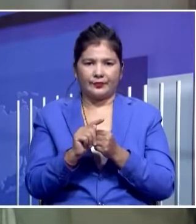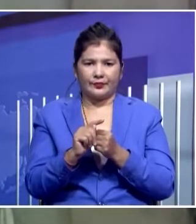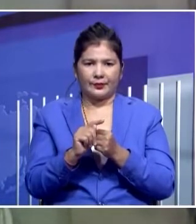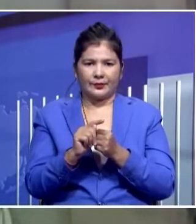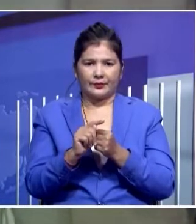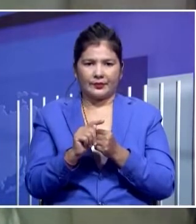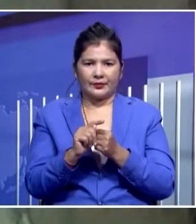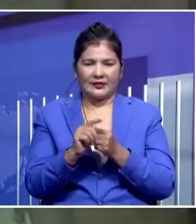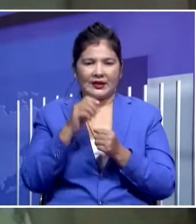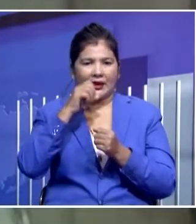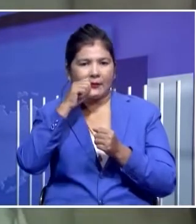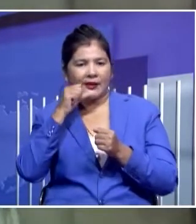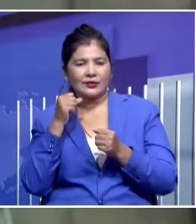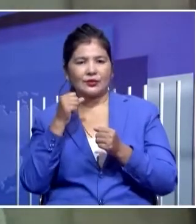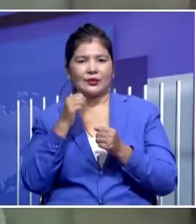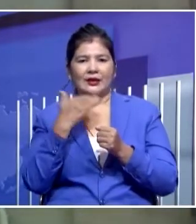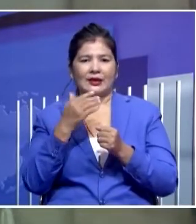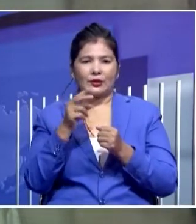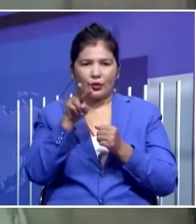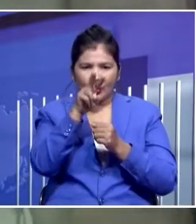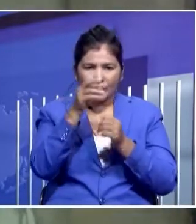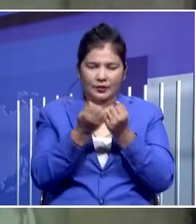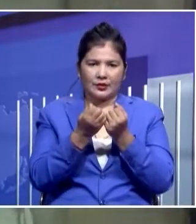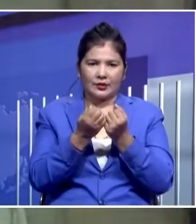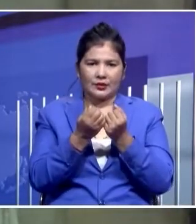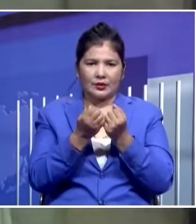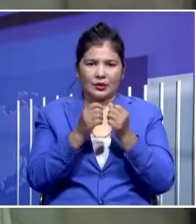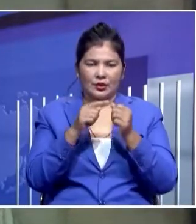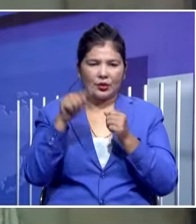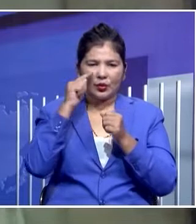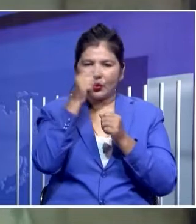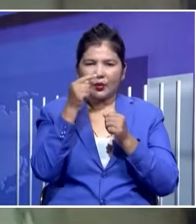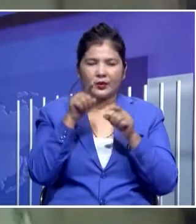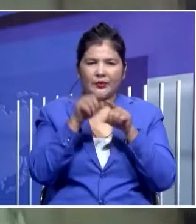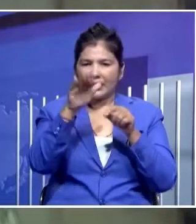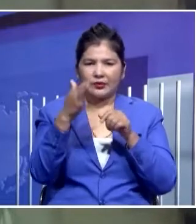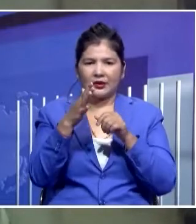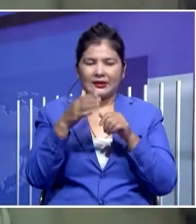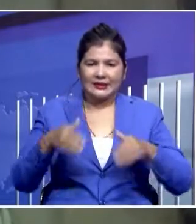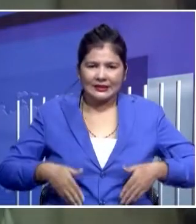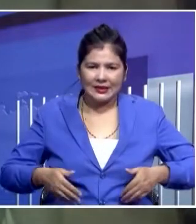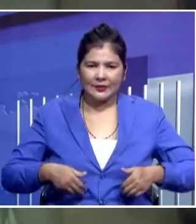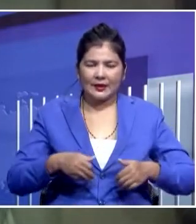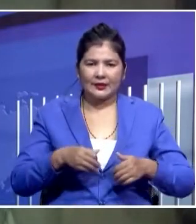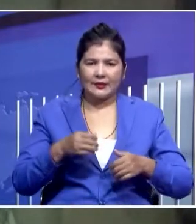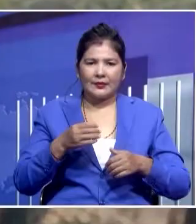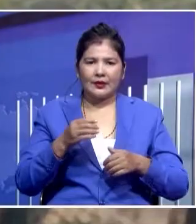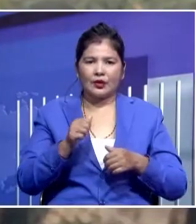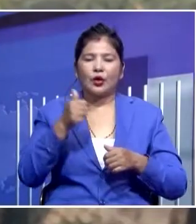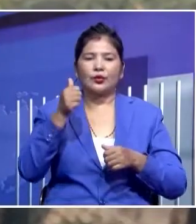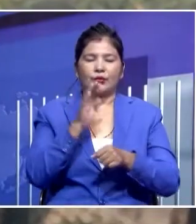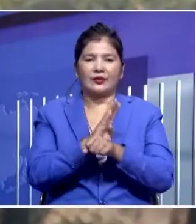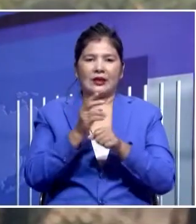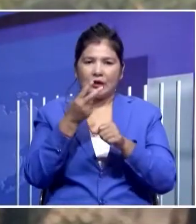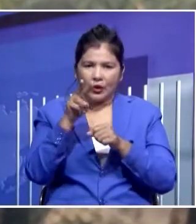काटेको मासु यिनीहरूले बेचिरहेको छन्। अनुगमन गर्नेवाला यहाँ कोही आउँदैनन्। विशेष चाडबाड बाहेक अरू बेला यहाँ अनुगमन हुँदैन।